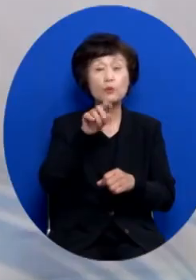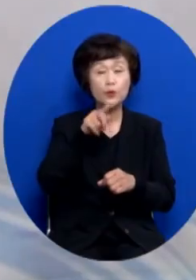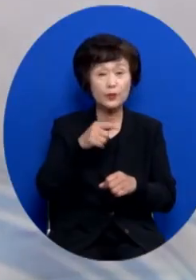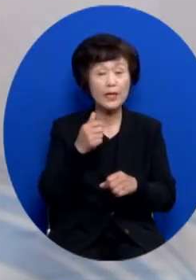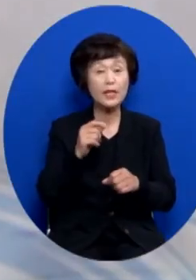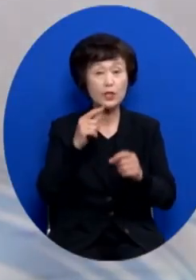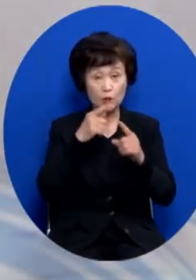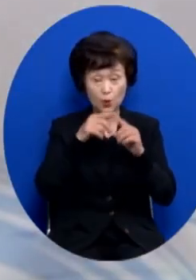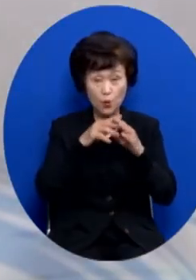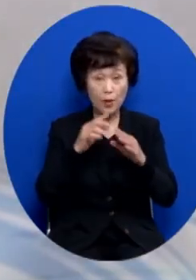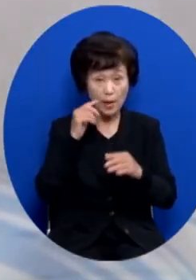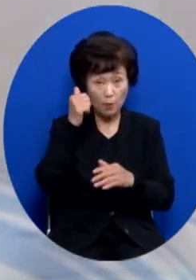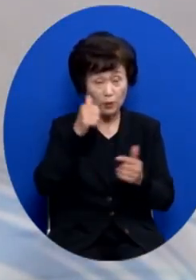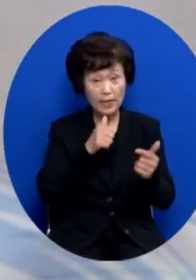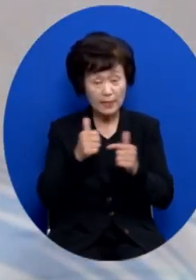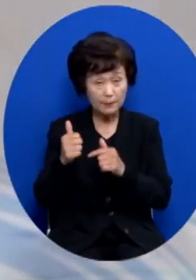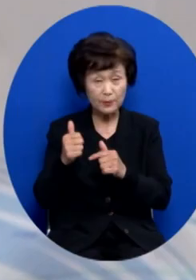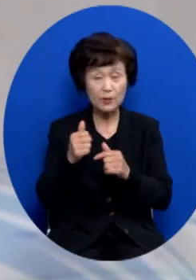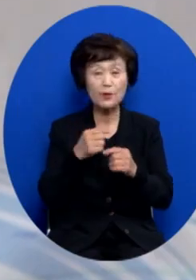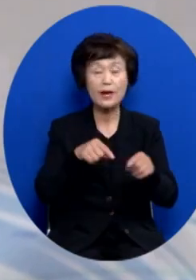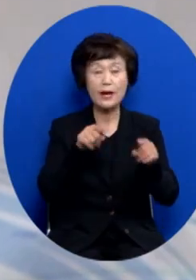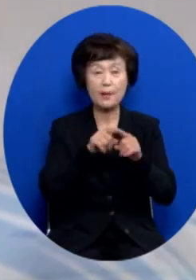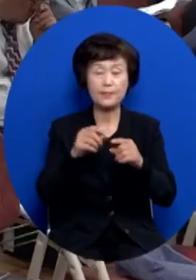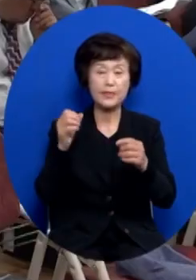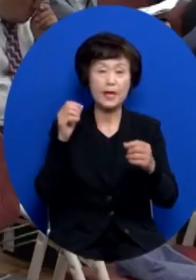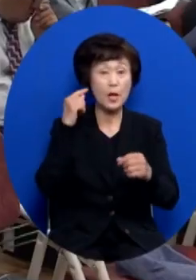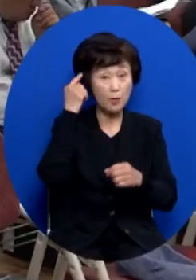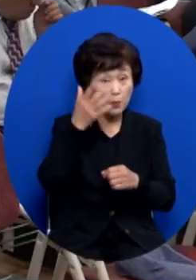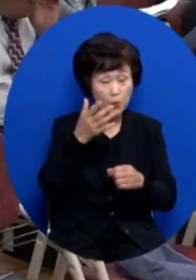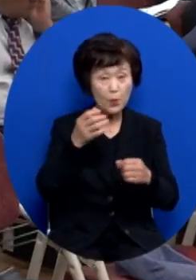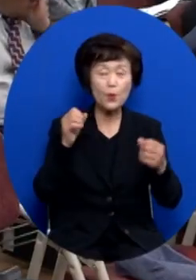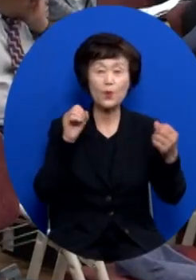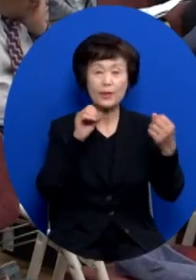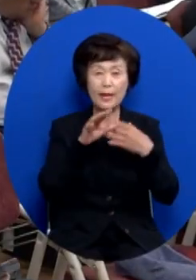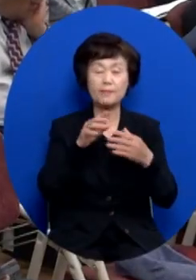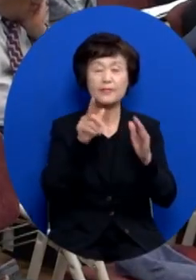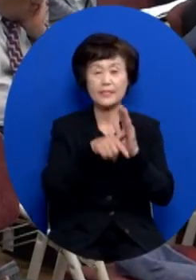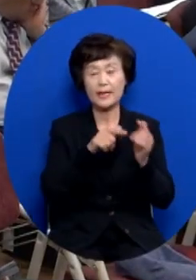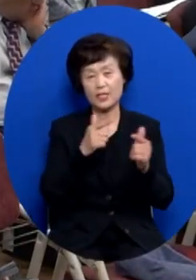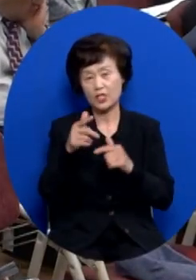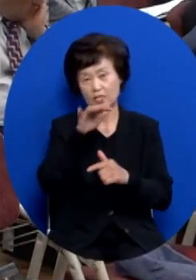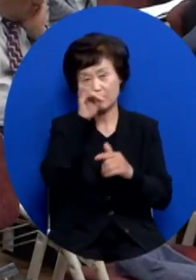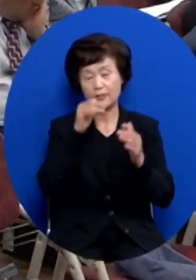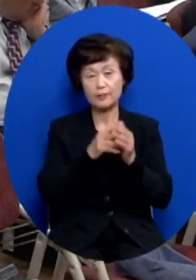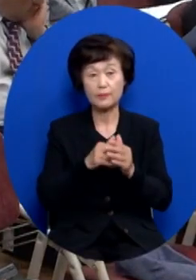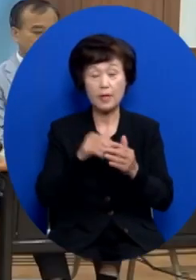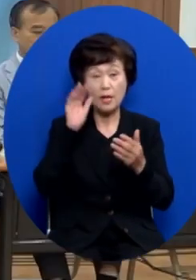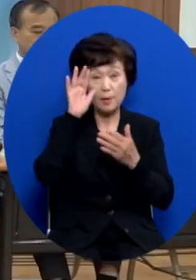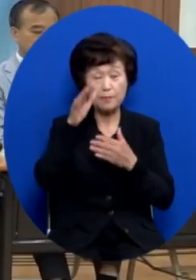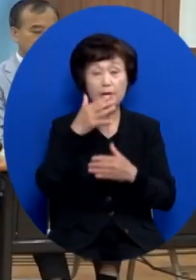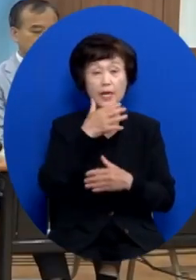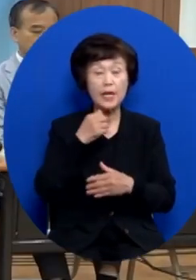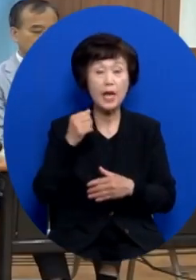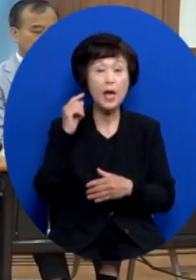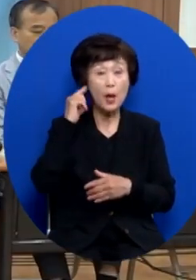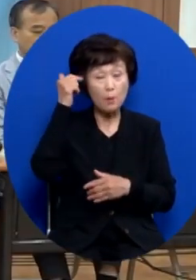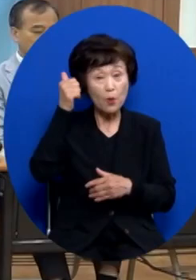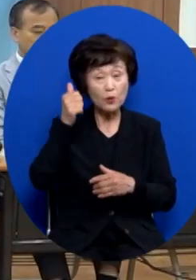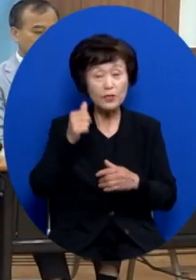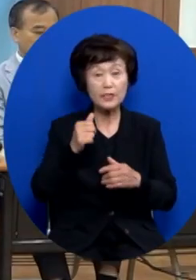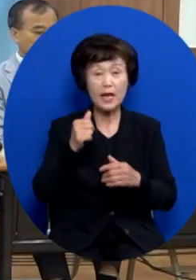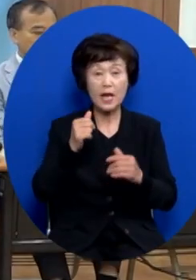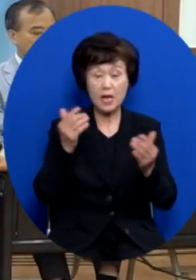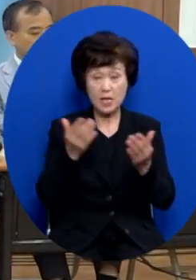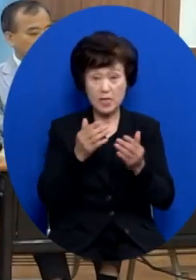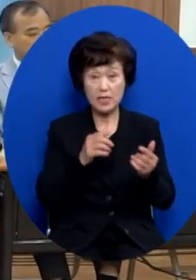패널을 맡았으며 질의응답 시간을 진행했습니다. 미목 이상대 이사장은 미래목회 포럼이 한국교회의 올바른